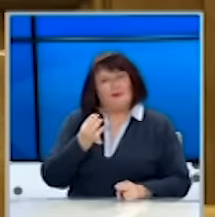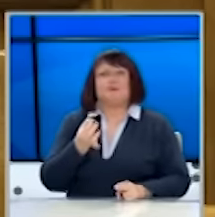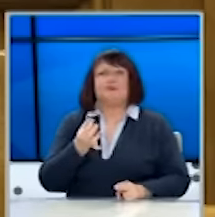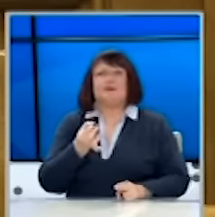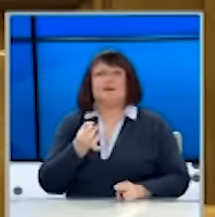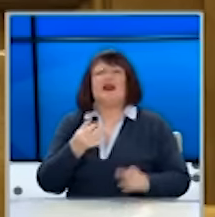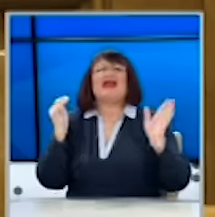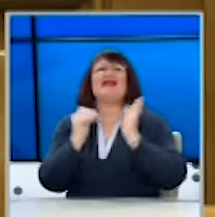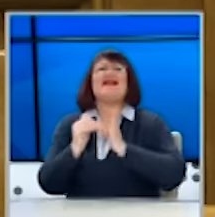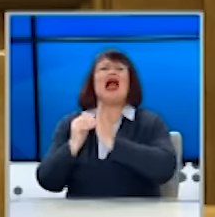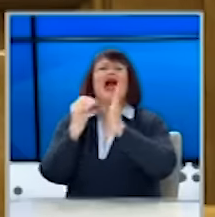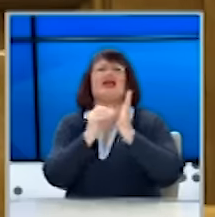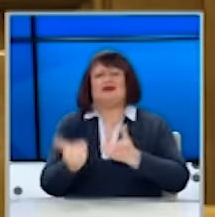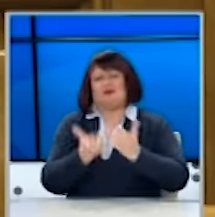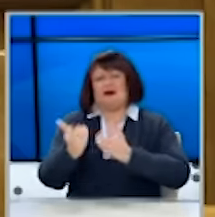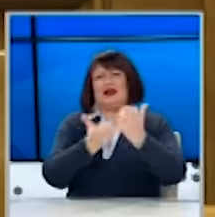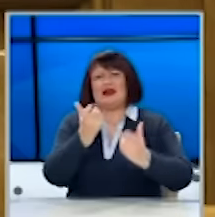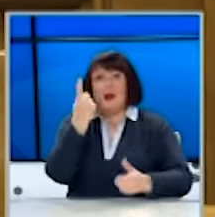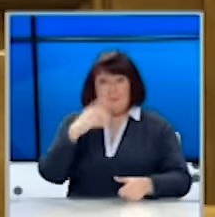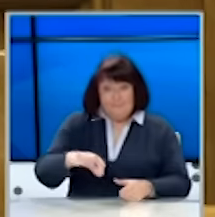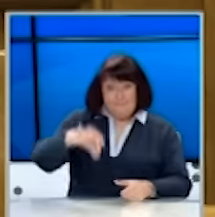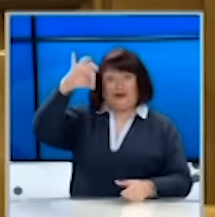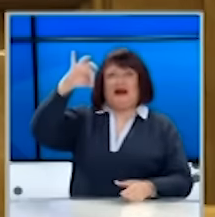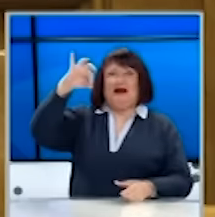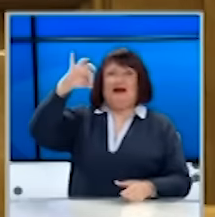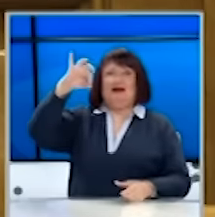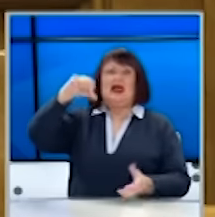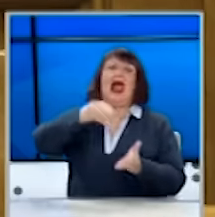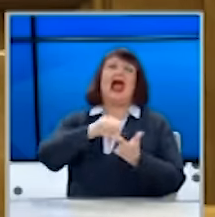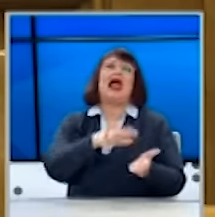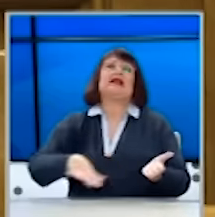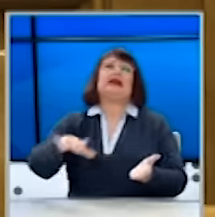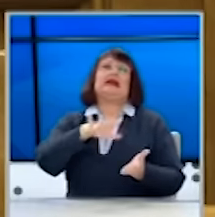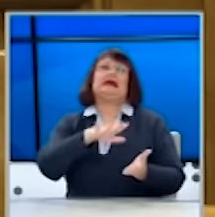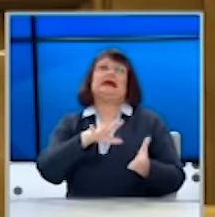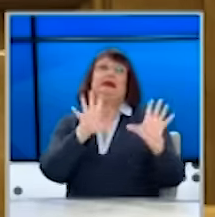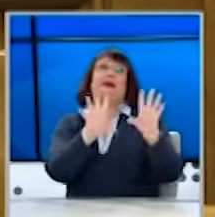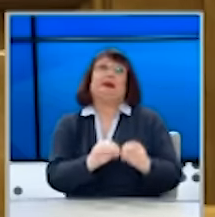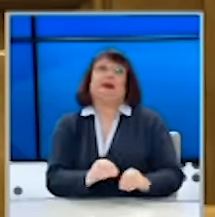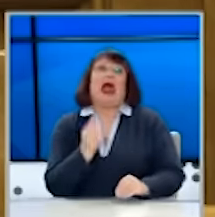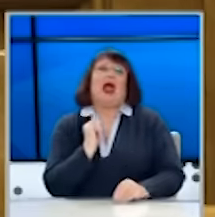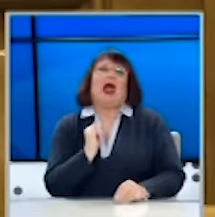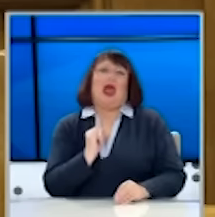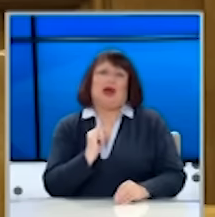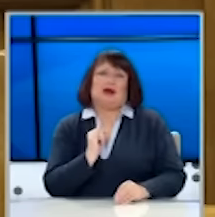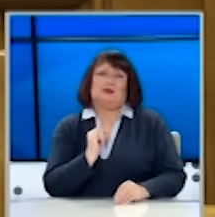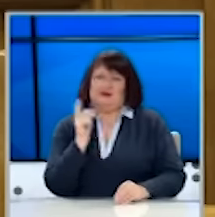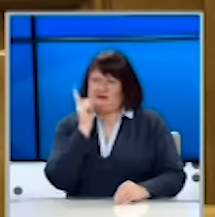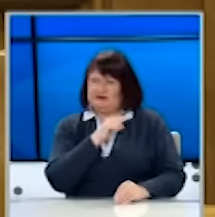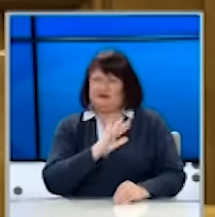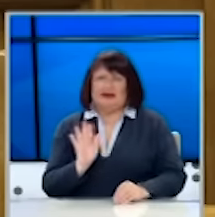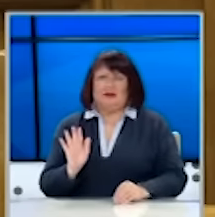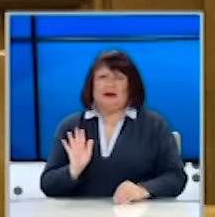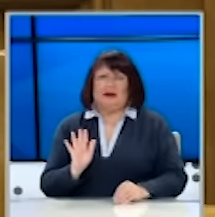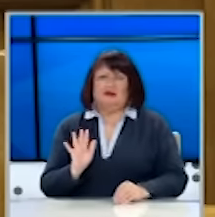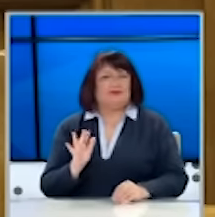χιλιάδες πυρκαγιές σας ξέφυγε μονάχα μία, αυτή της Αττικής. Και δεν είναι μόνο ότι διαψεύστηκε, κυρίως